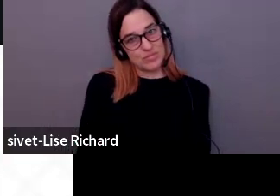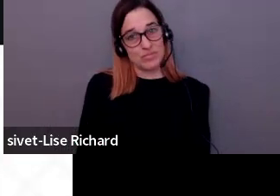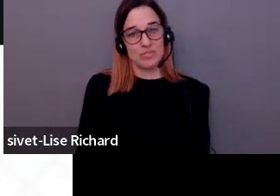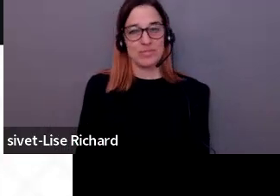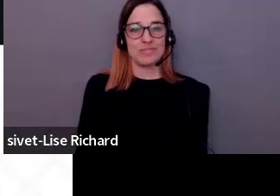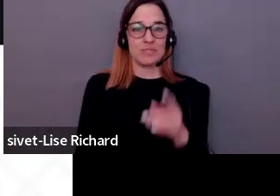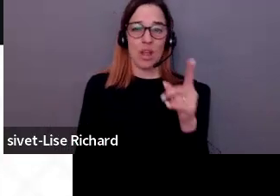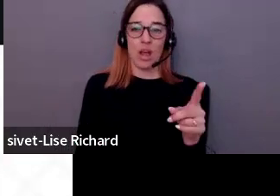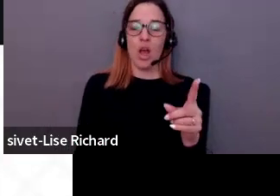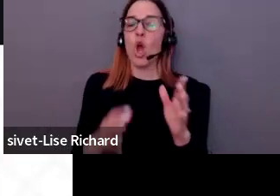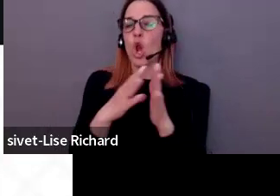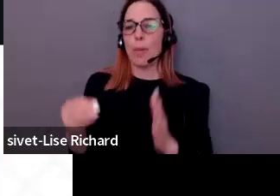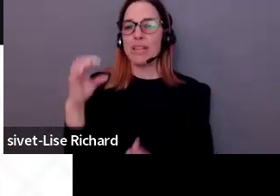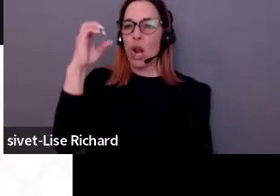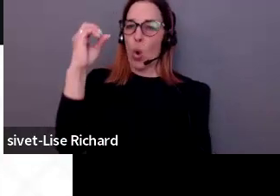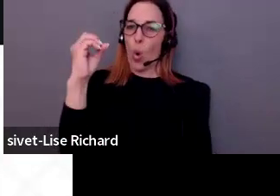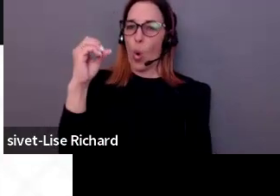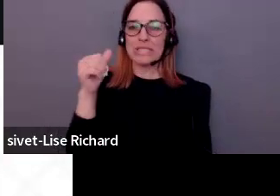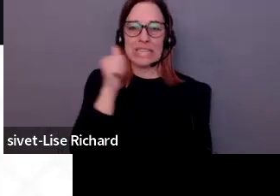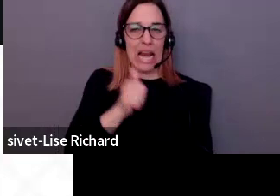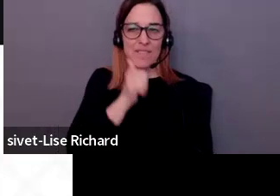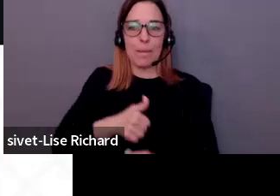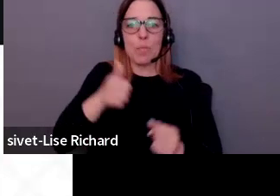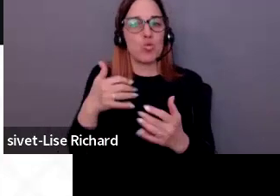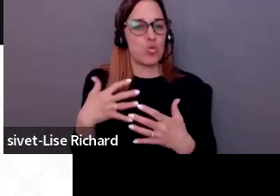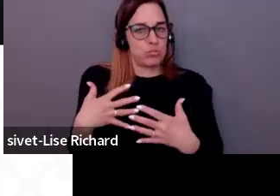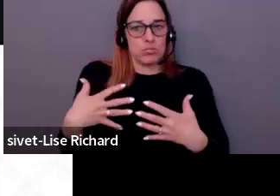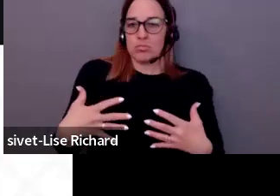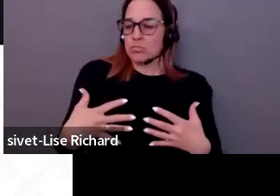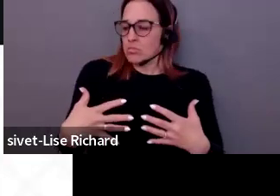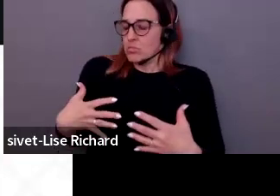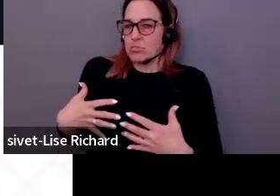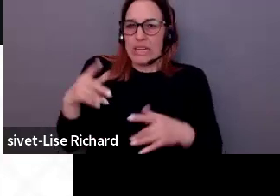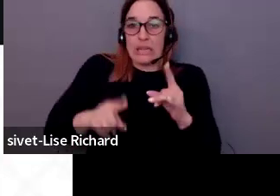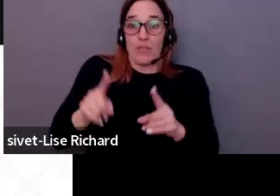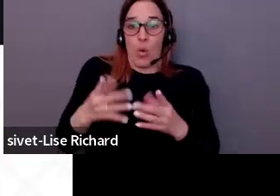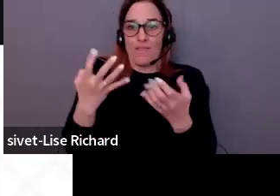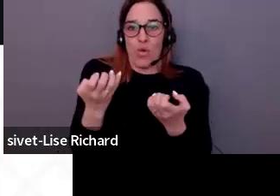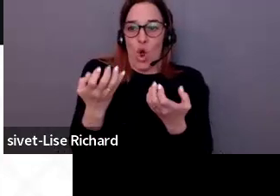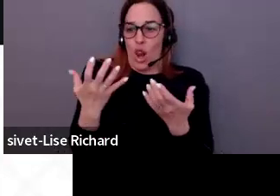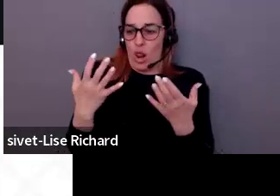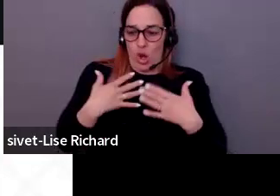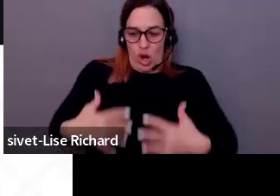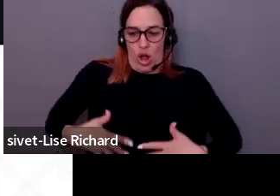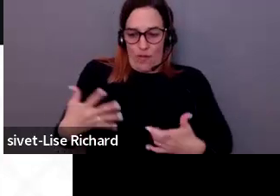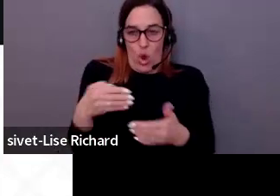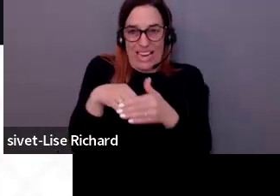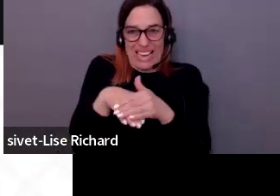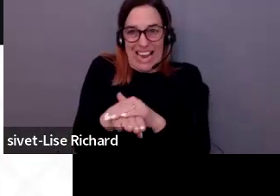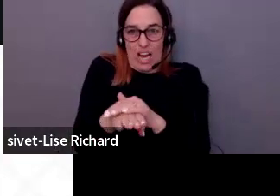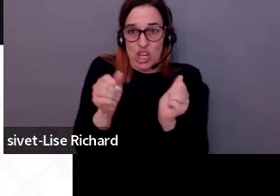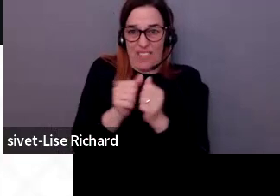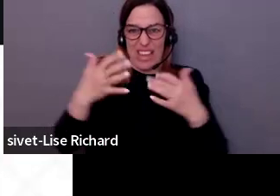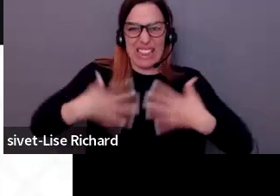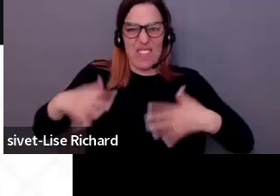la morphologie en haut, c'est des femmes qui sont plus pulpeuses, puis que des fois, ils essaient de cacher leur corps dans des vêtements